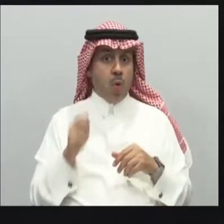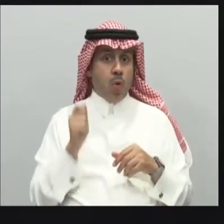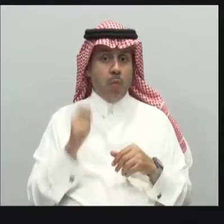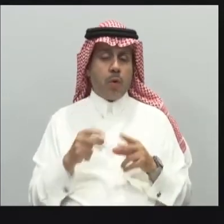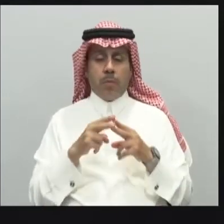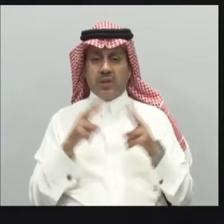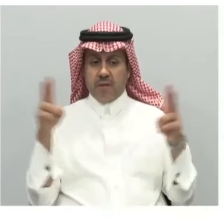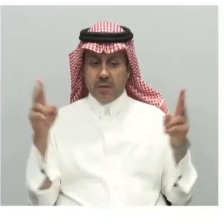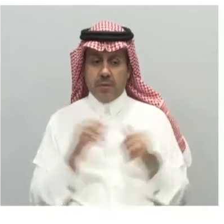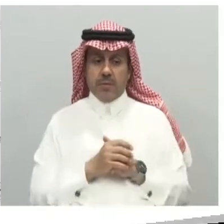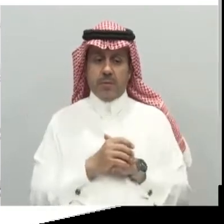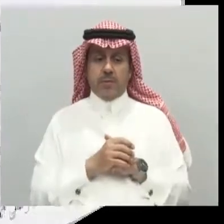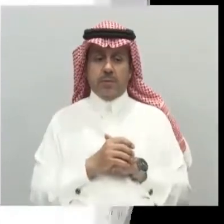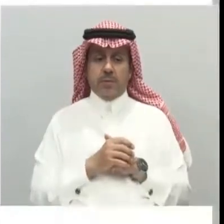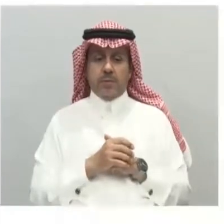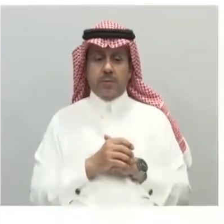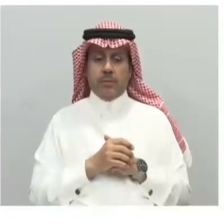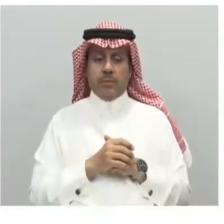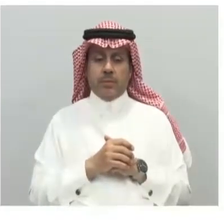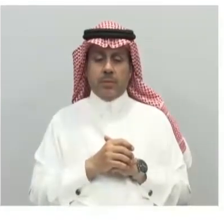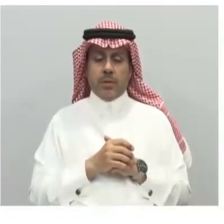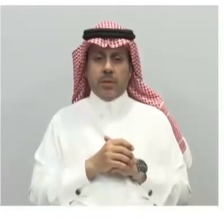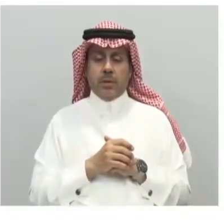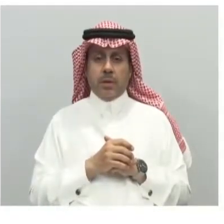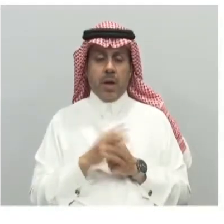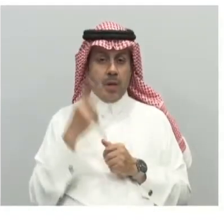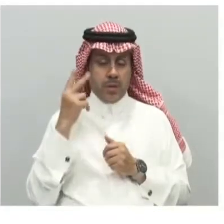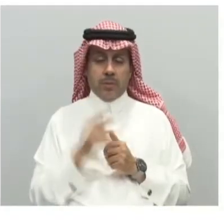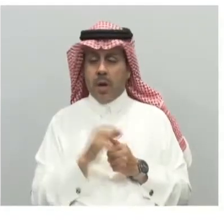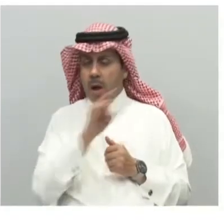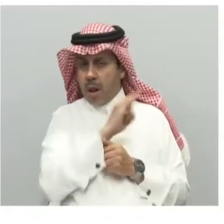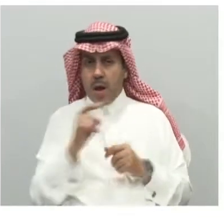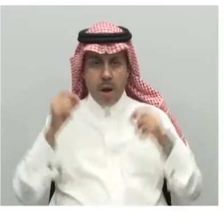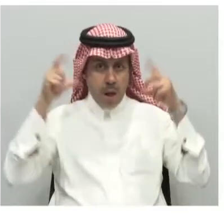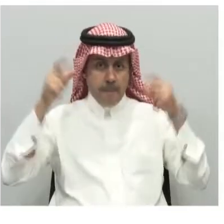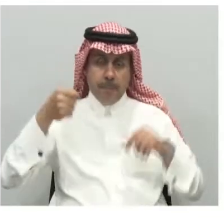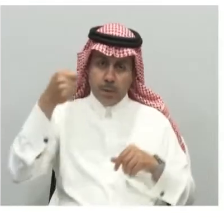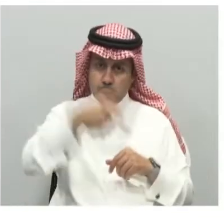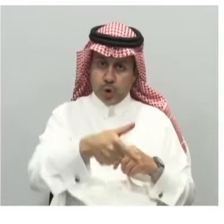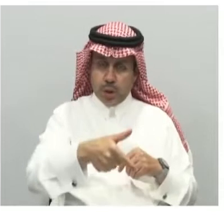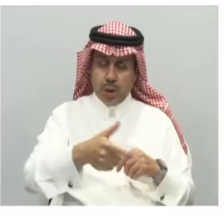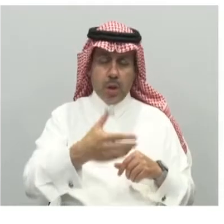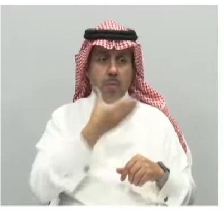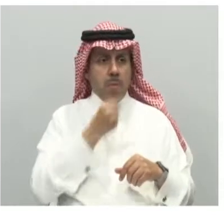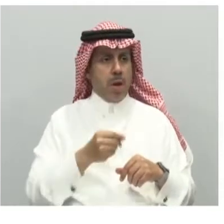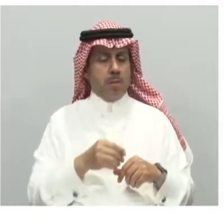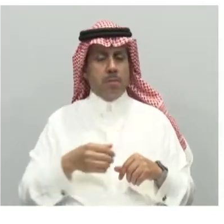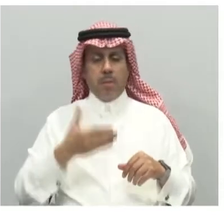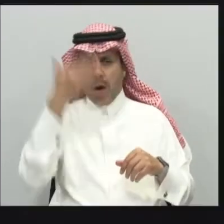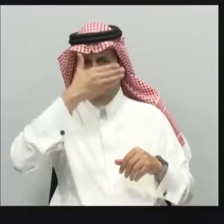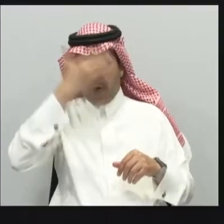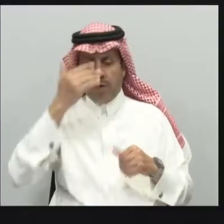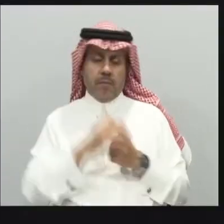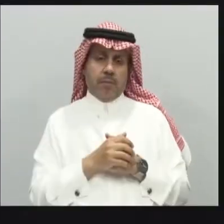بالتفصيل فكونوا معي الحاله الثانيه الا يعلم المشتري بالعيب يعني خفي عليه العيب